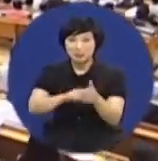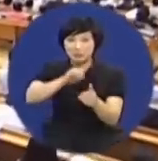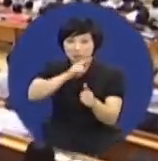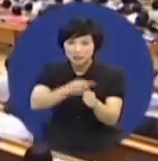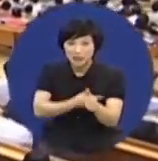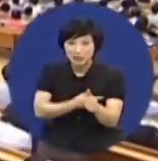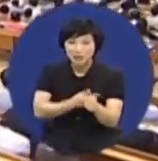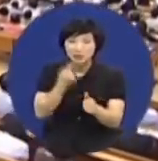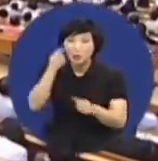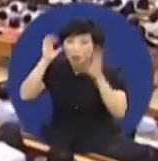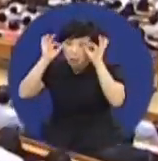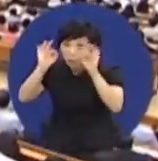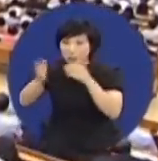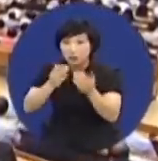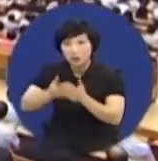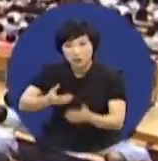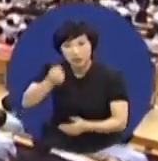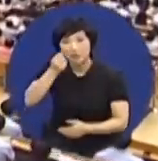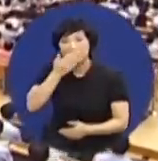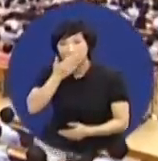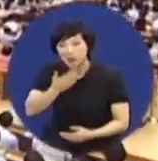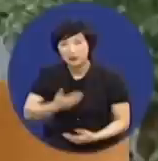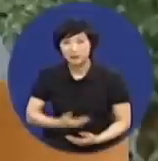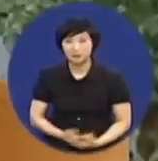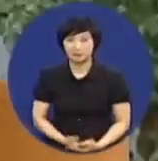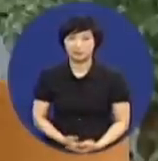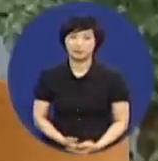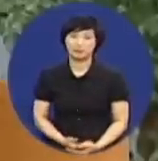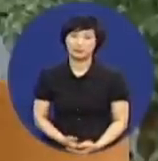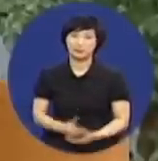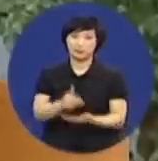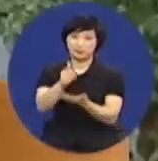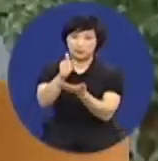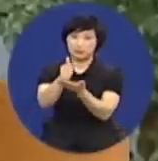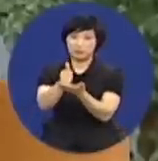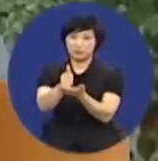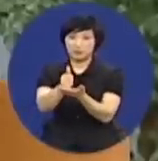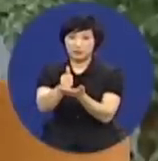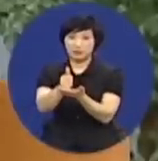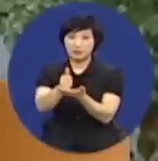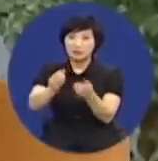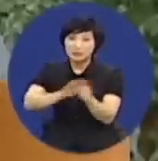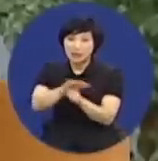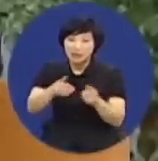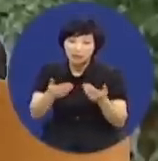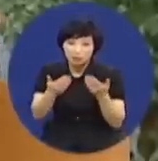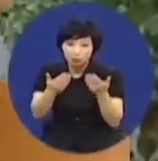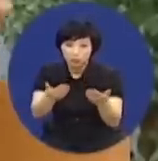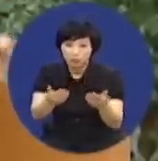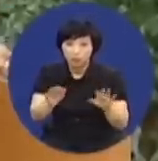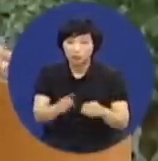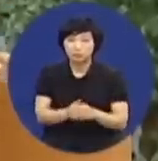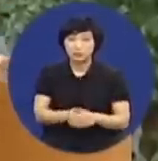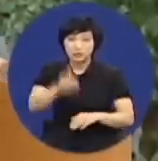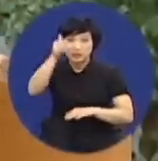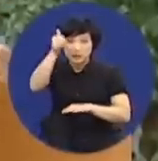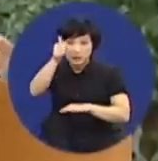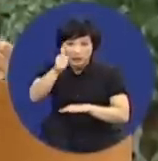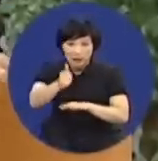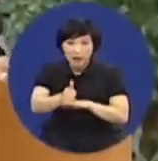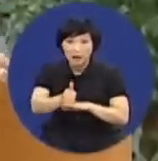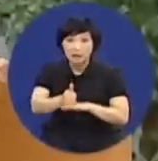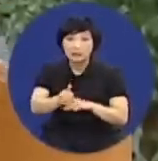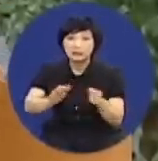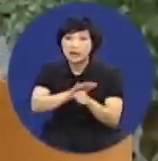信じるなら栄光を見る。主は一回愛したら 最後ま